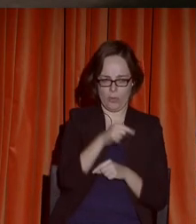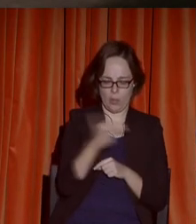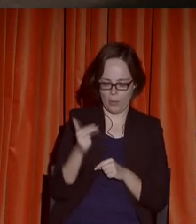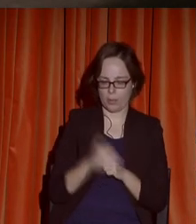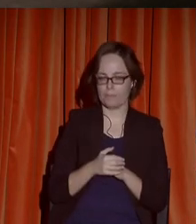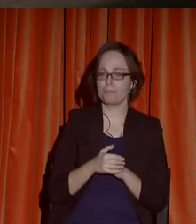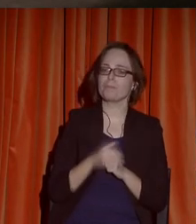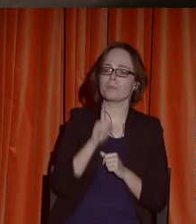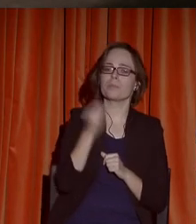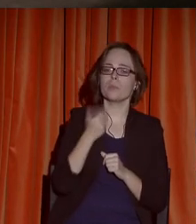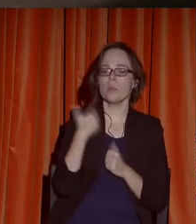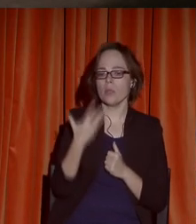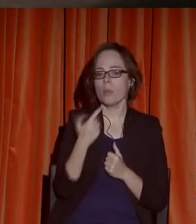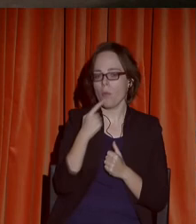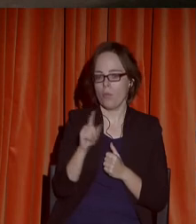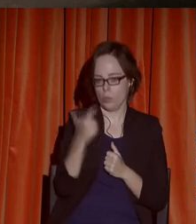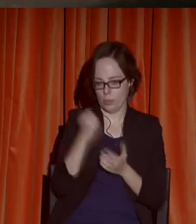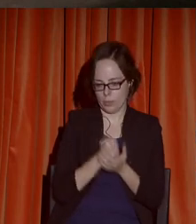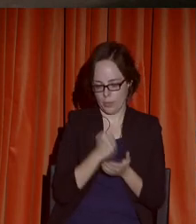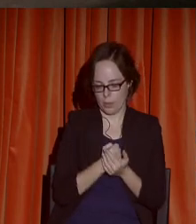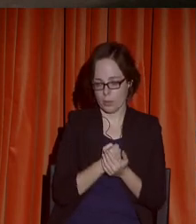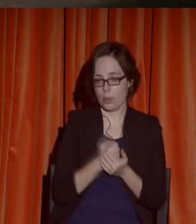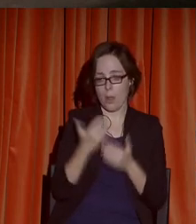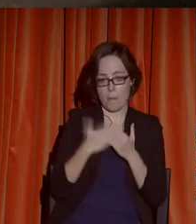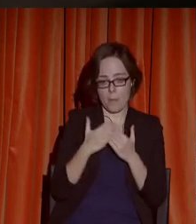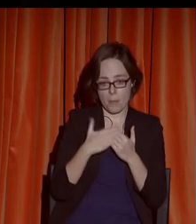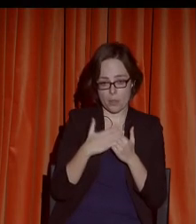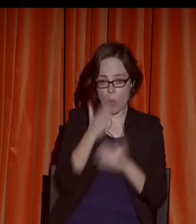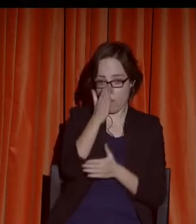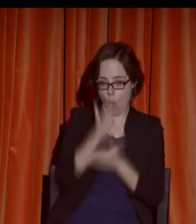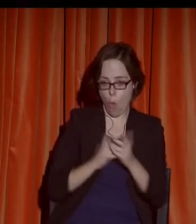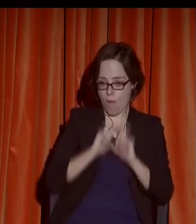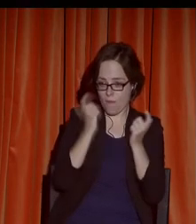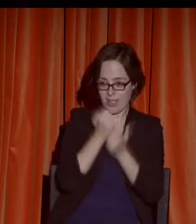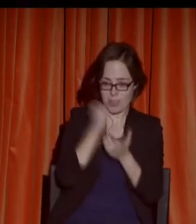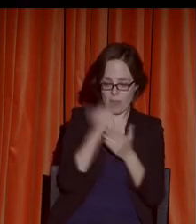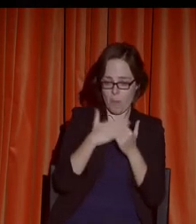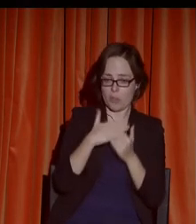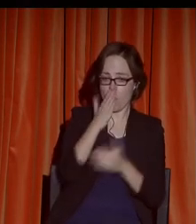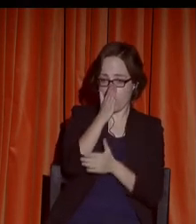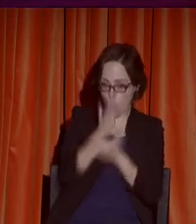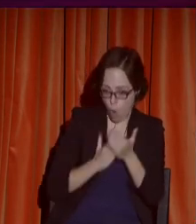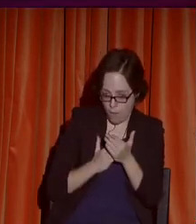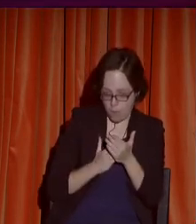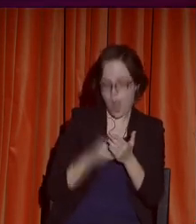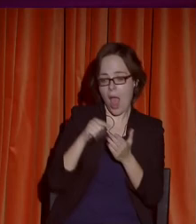też na drugą rzecz wskazać, mianowicie o tym, że omal połowa spraw dotyczy 5 jakby takich bloków